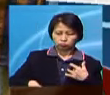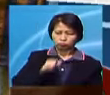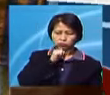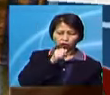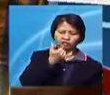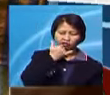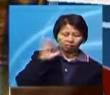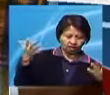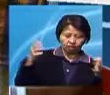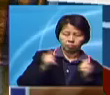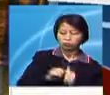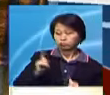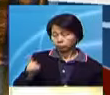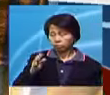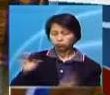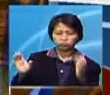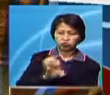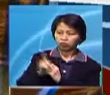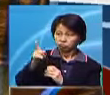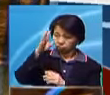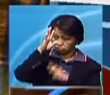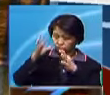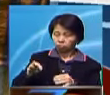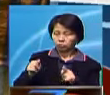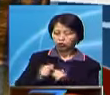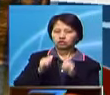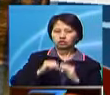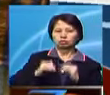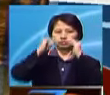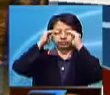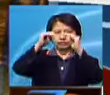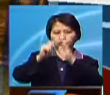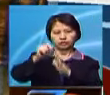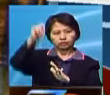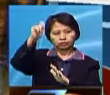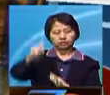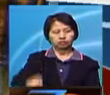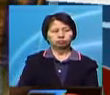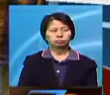berasa teraniaya. Beliau akan mencabar keputusan tersebut ke peringkat yang lebih tinggi.